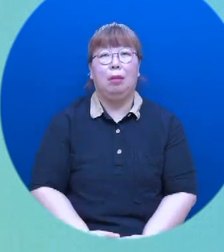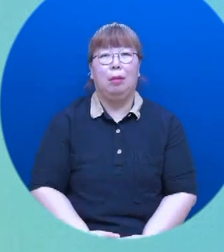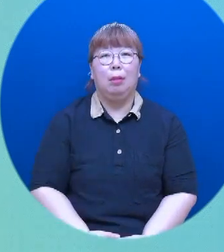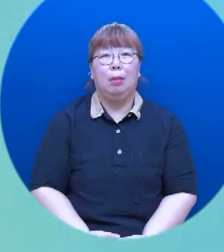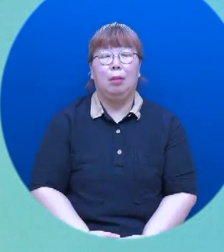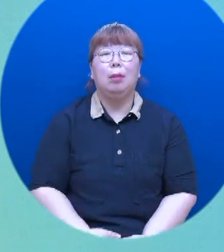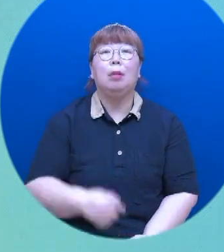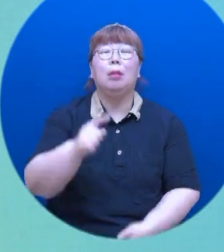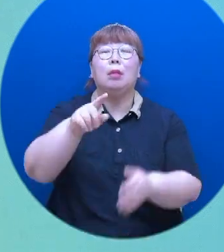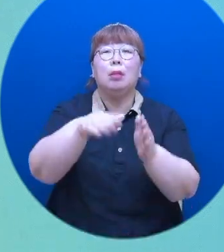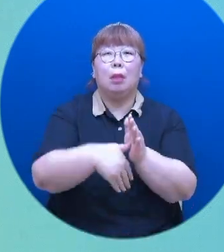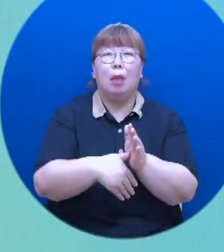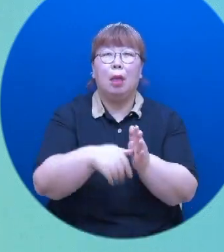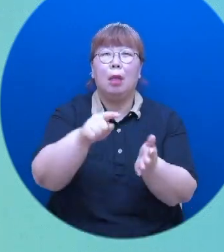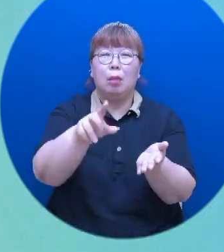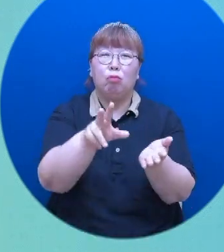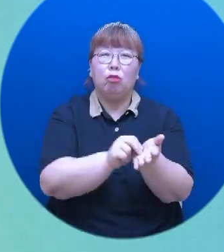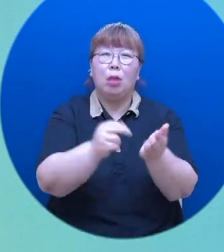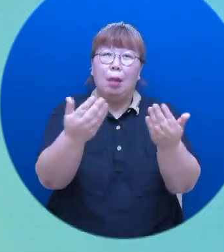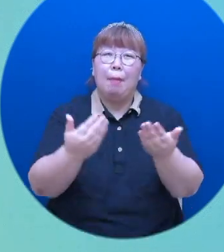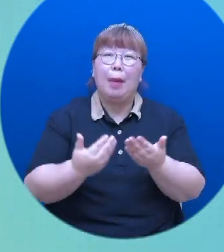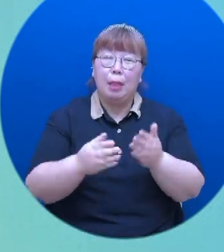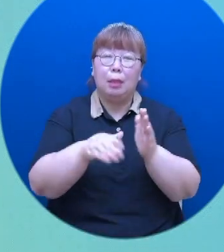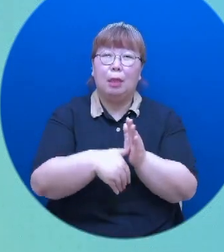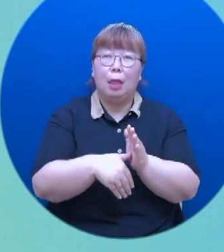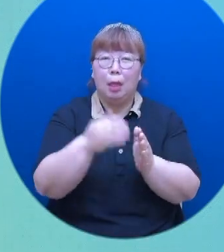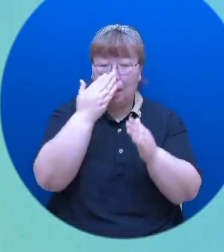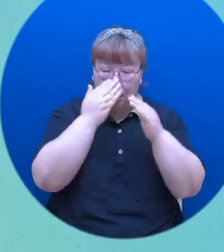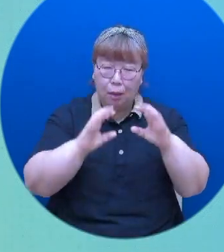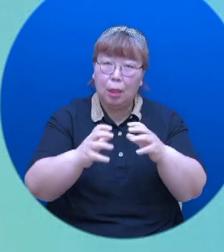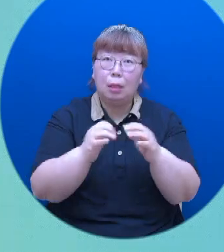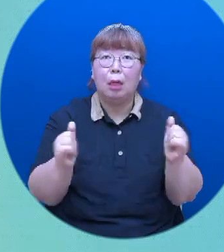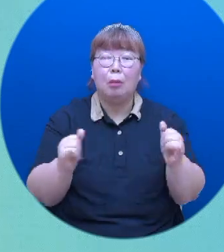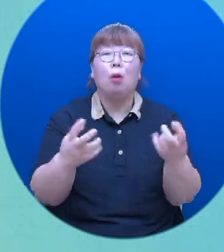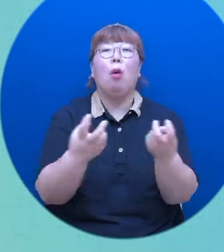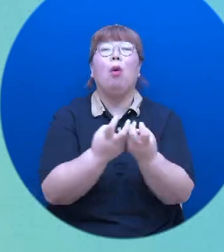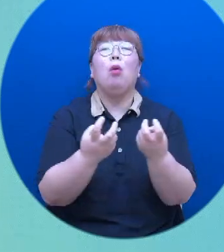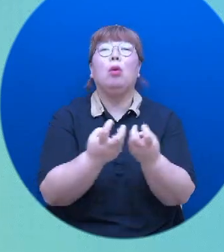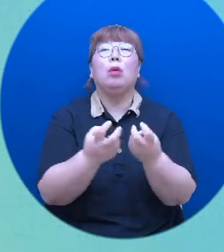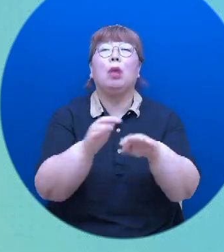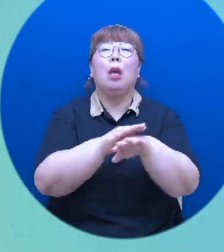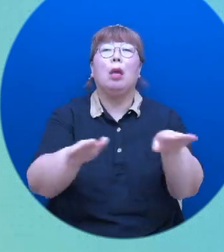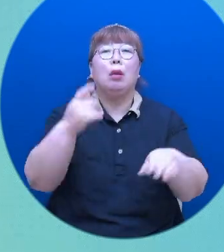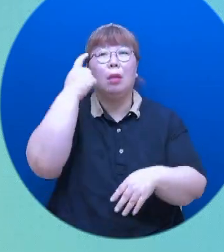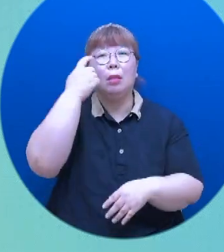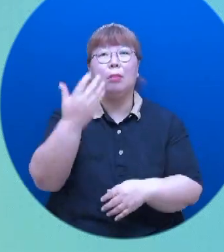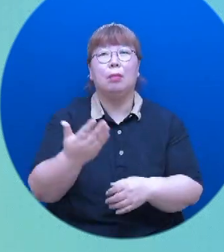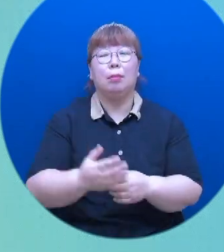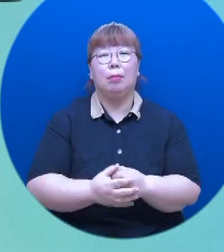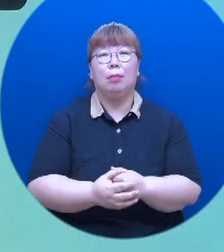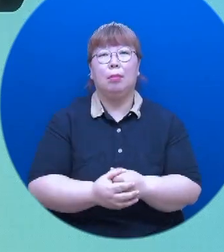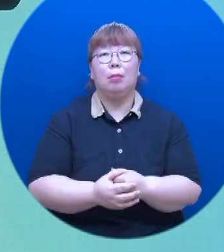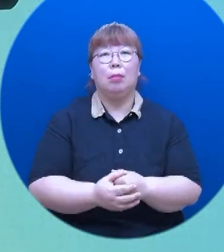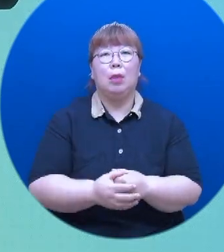그때 이 문제를 받았던 출애굽한 이스라엘 백성들 어떻게 답을 쏘고 있습니까?